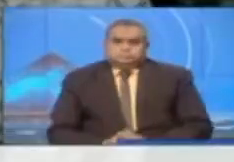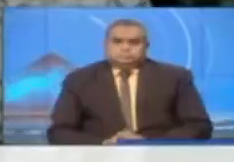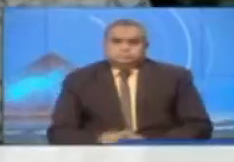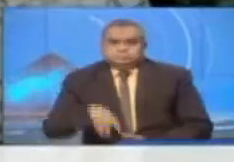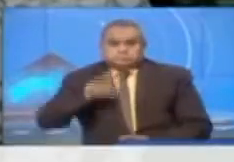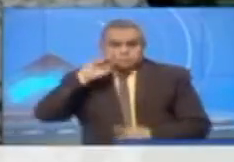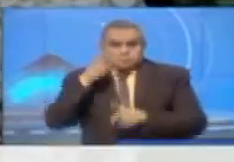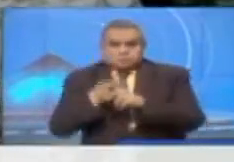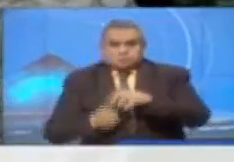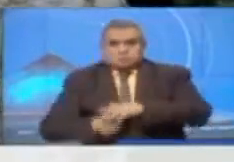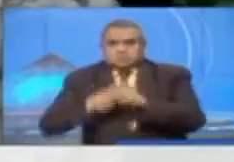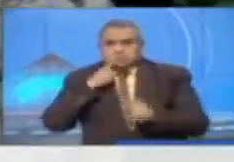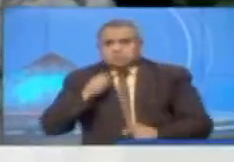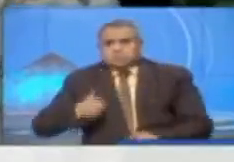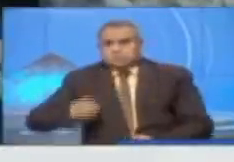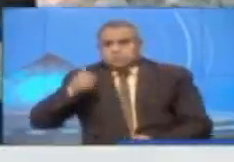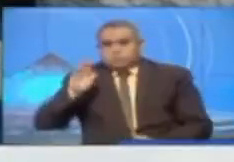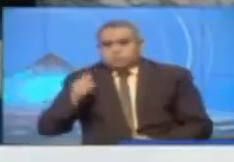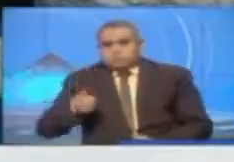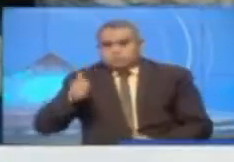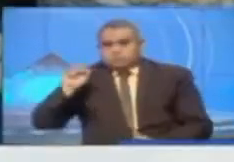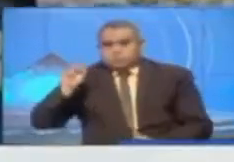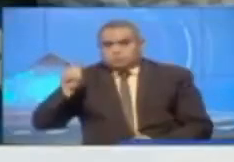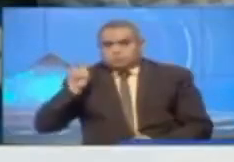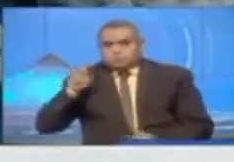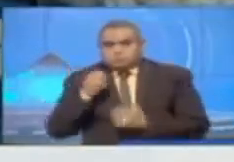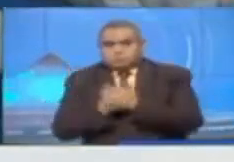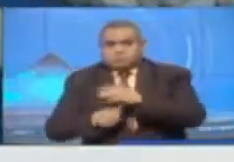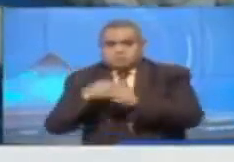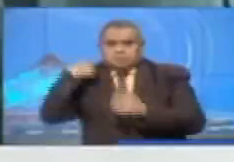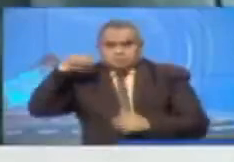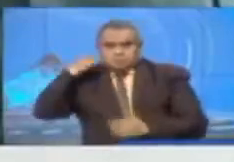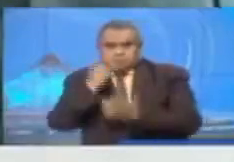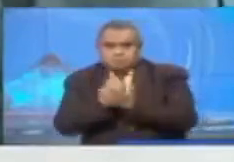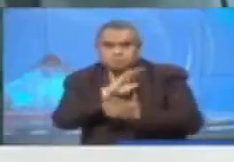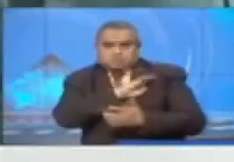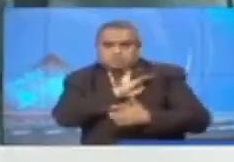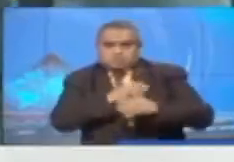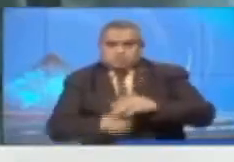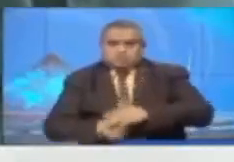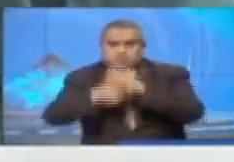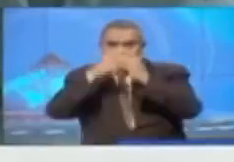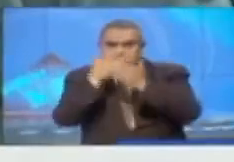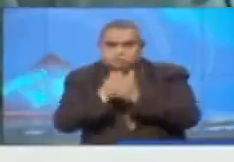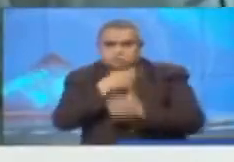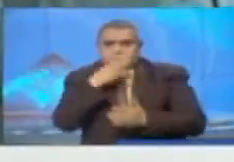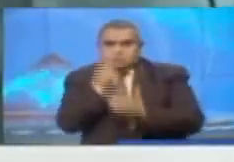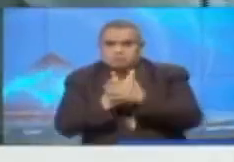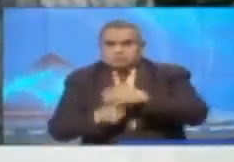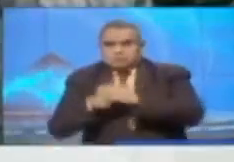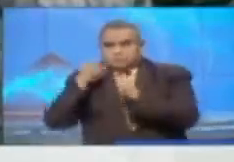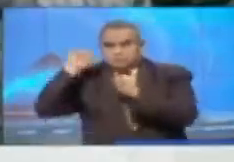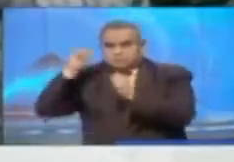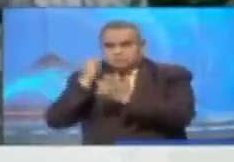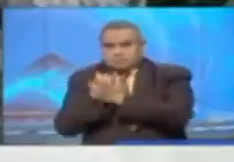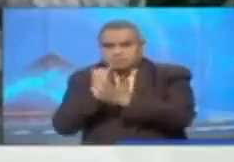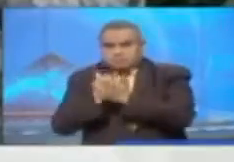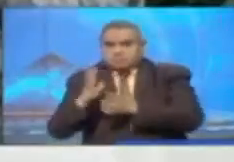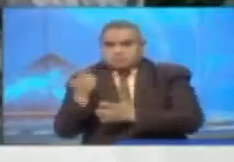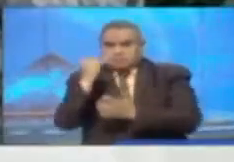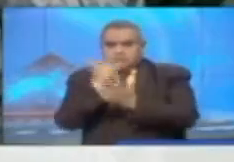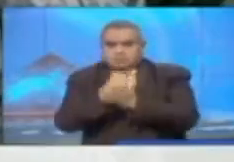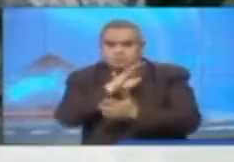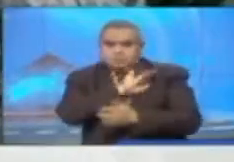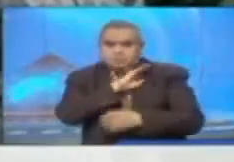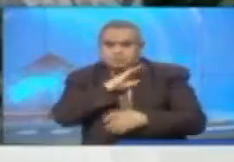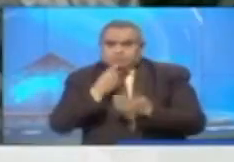شهد الفريق أسامة عسكر رئيس أركان حرب القوات المسلحة والفريق أول كونستانتينيوس فولوروس رئيس هيئة